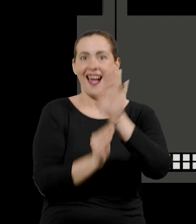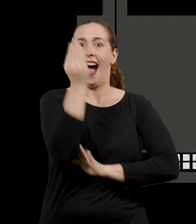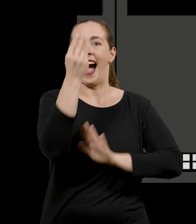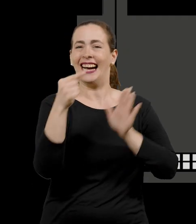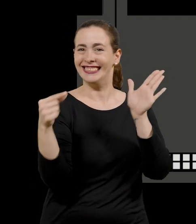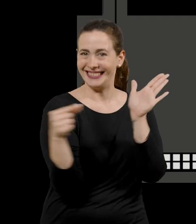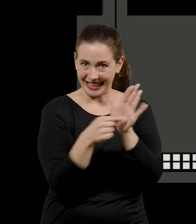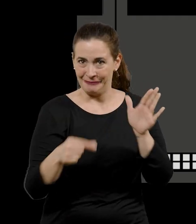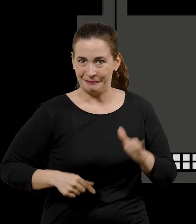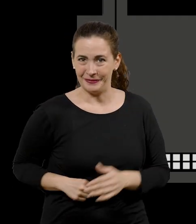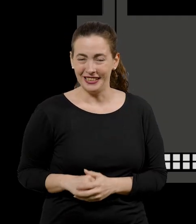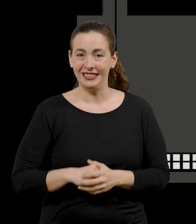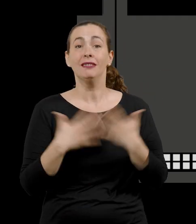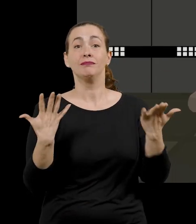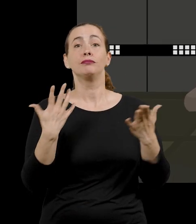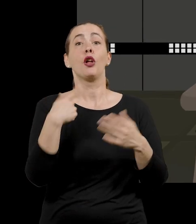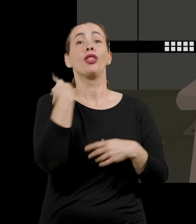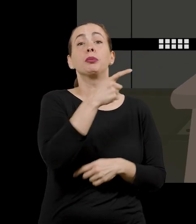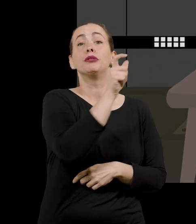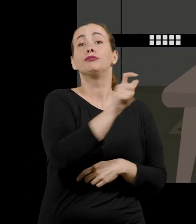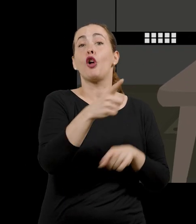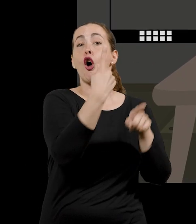de transistor anomenat MOSFET.